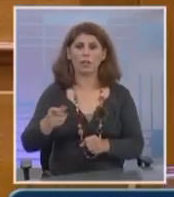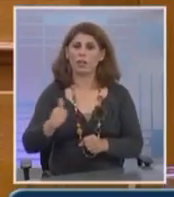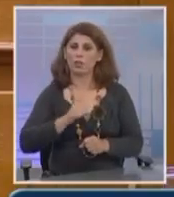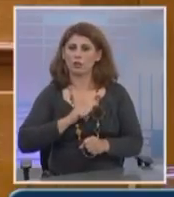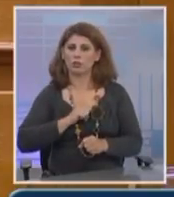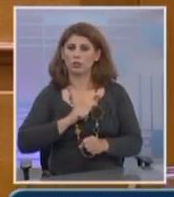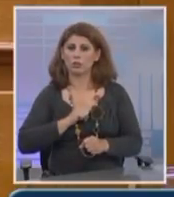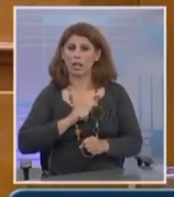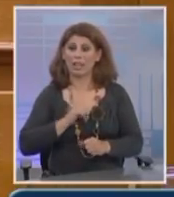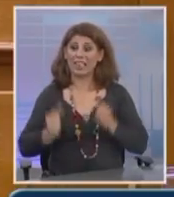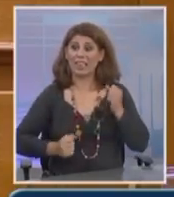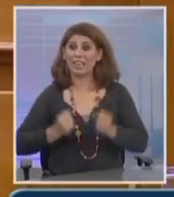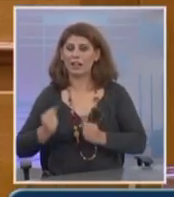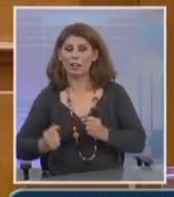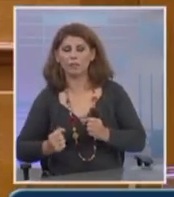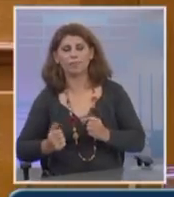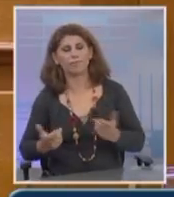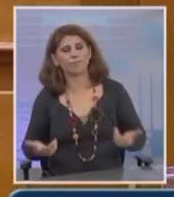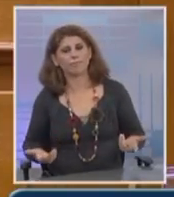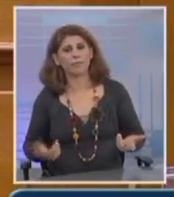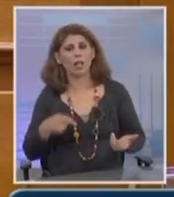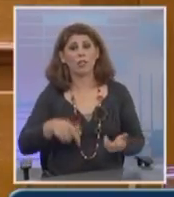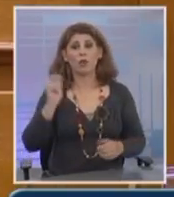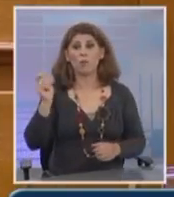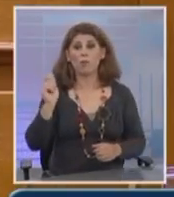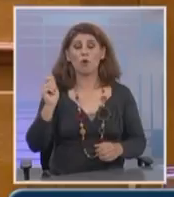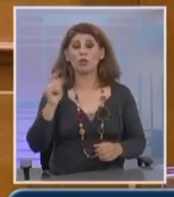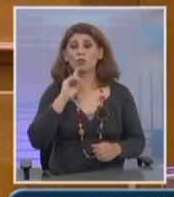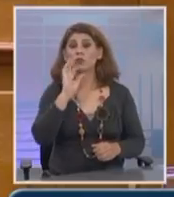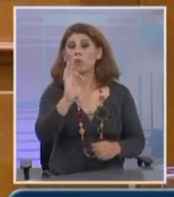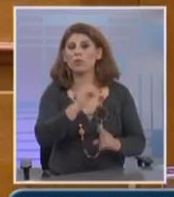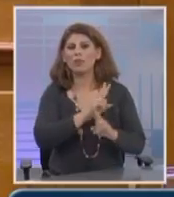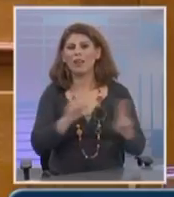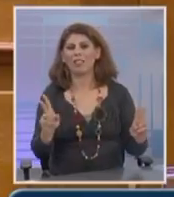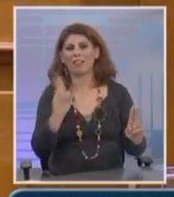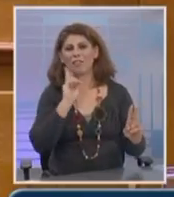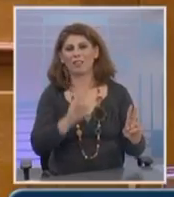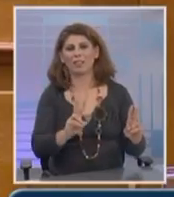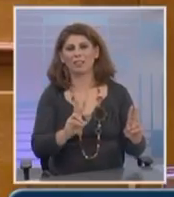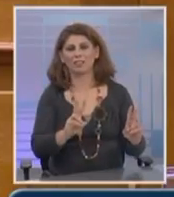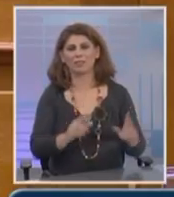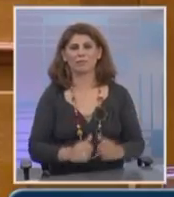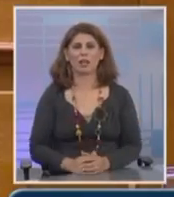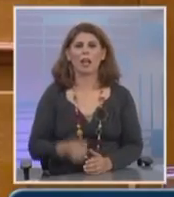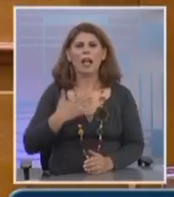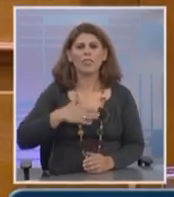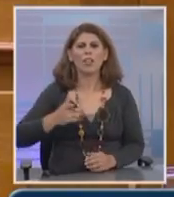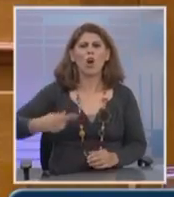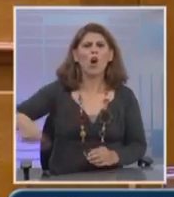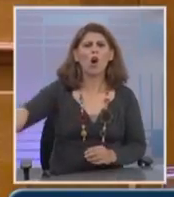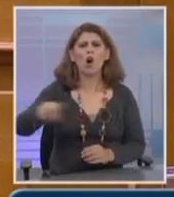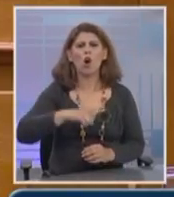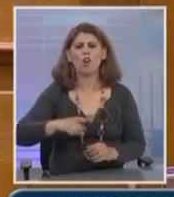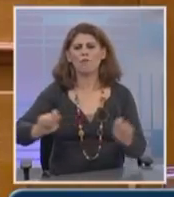ιδιοκτησία διώκεται. Και εδώ ο πολιτικός σας σκοπός είναι ξεκάθαρος. Η πλειβιοποίηση της